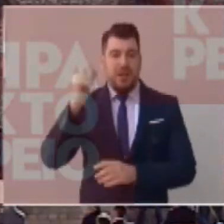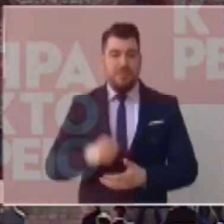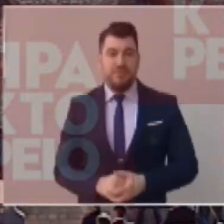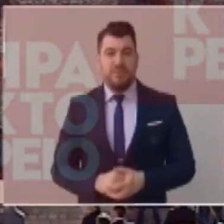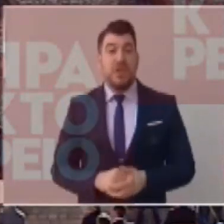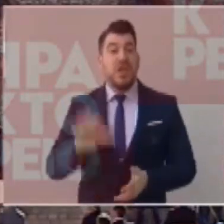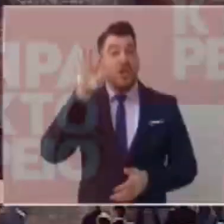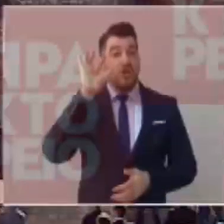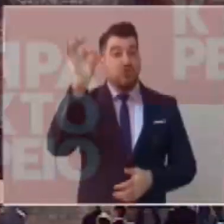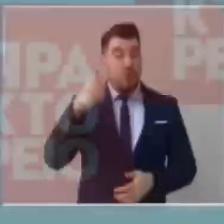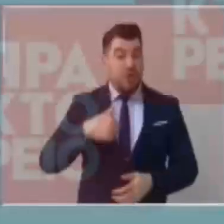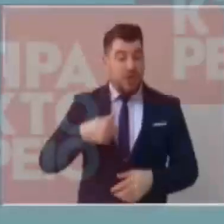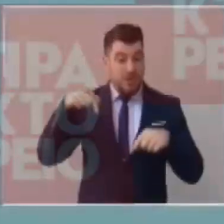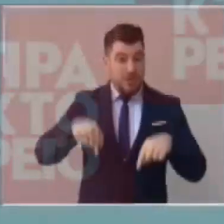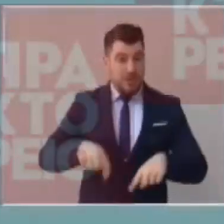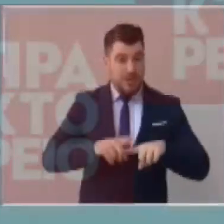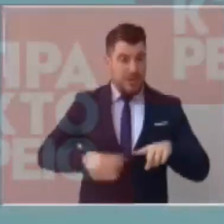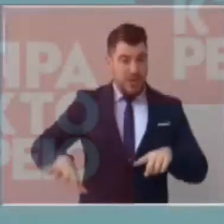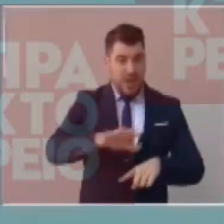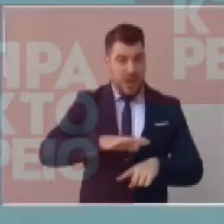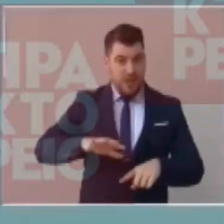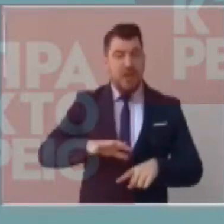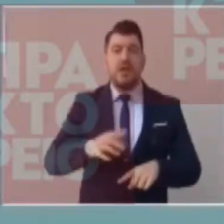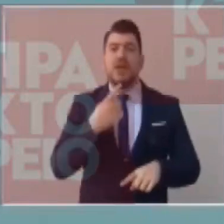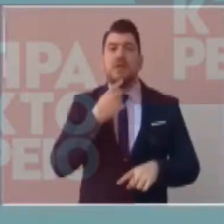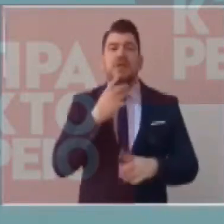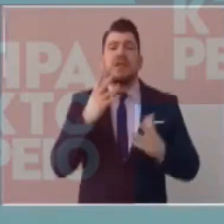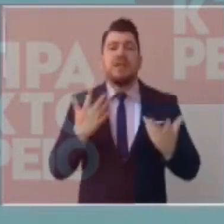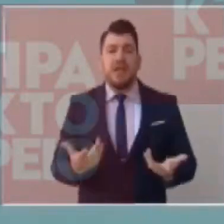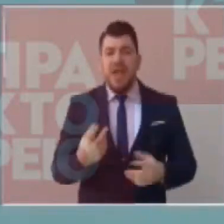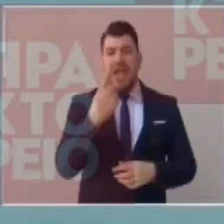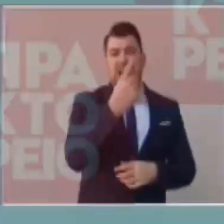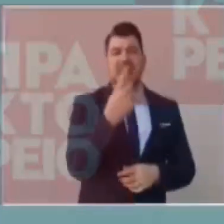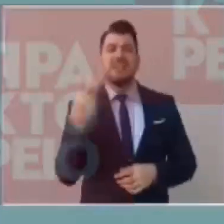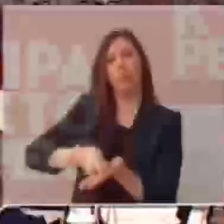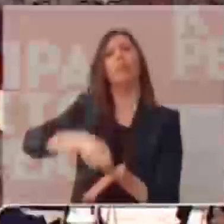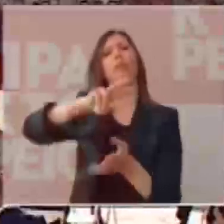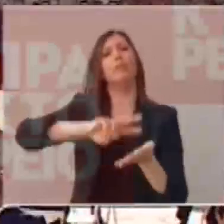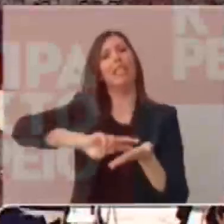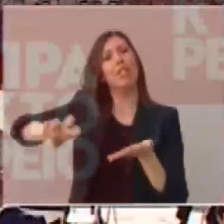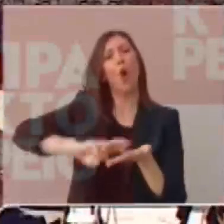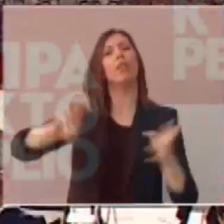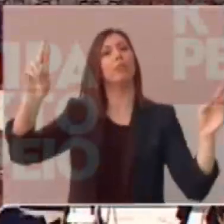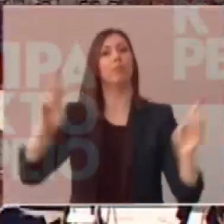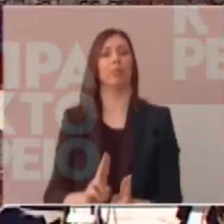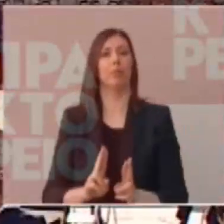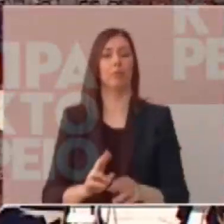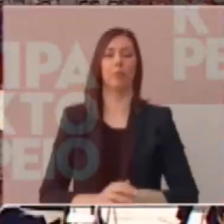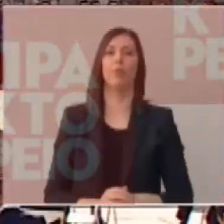άλλων χωρών. 1 στα 3 νέα οχήματα στην Ελλάδα του 2030 να είναι